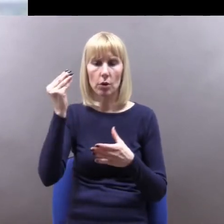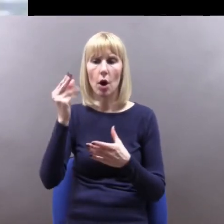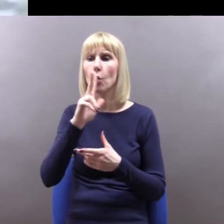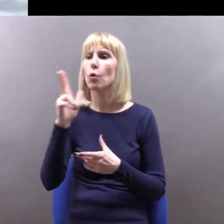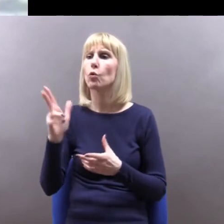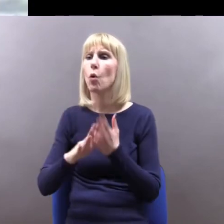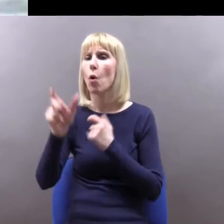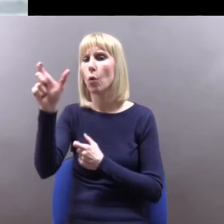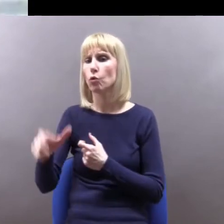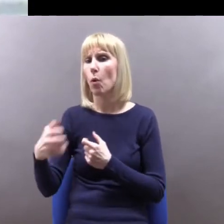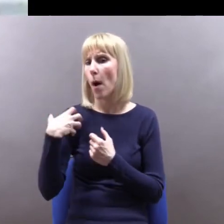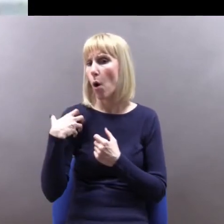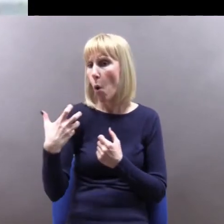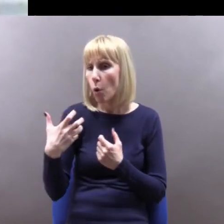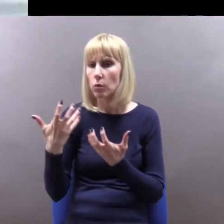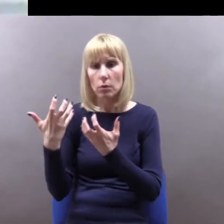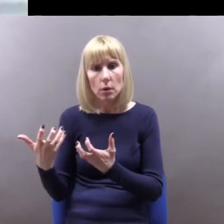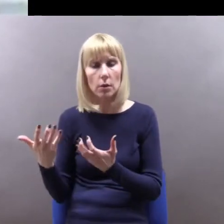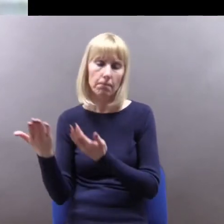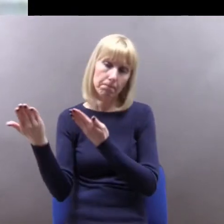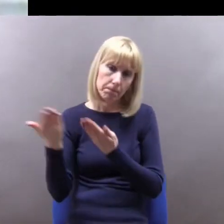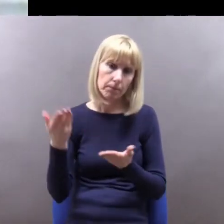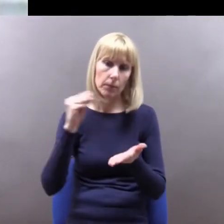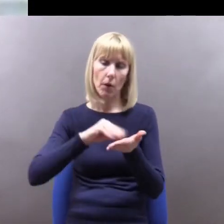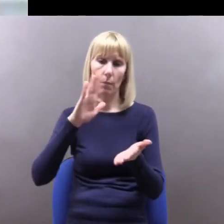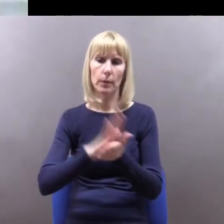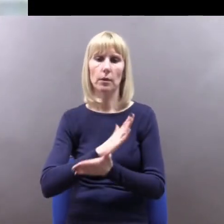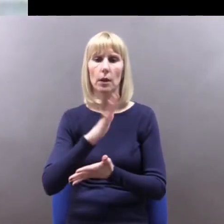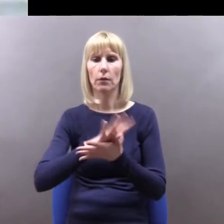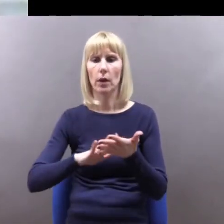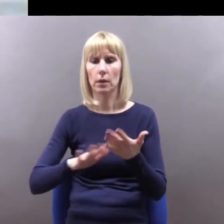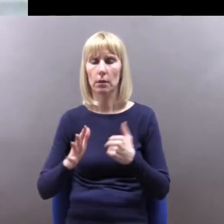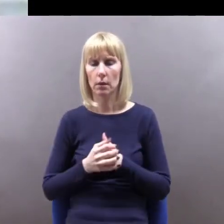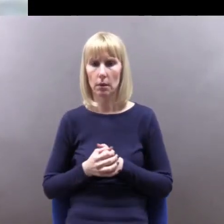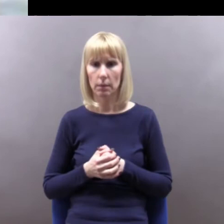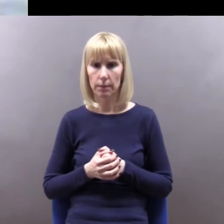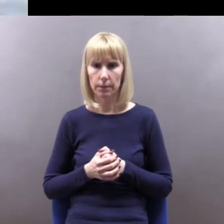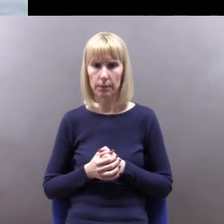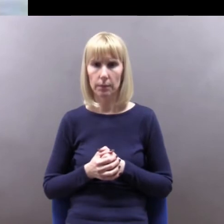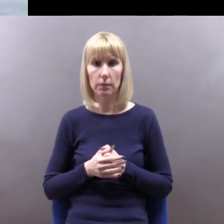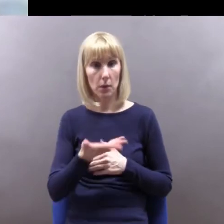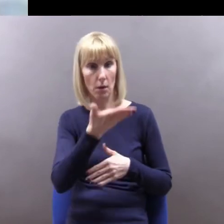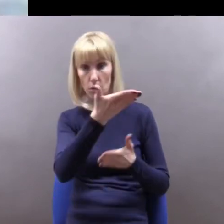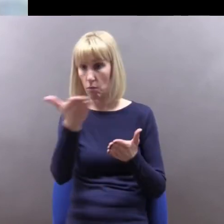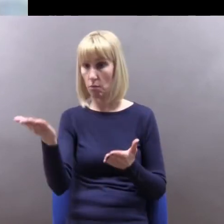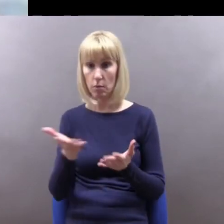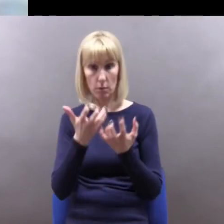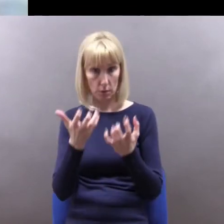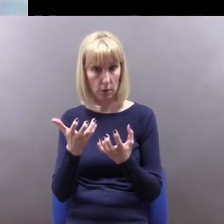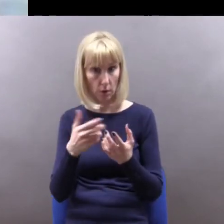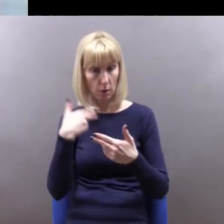w związku z tą ankietę w międzyczasie proszę wypełnić, a naszych panelistów poprosimy